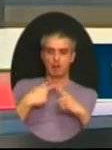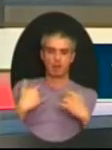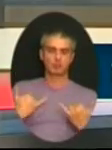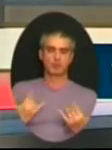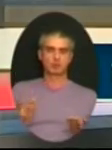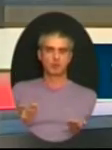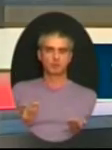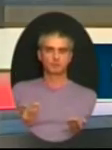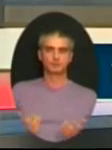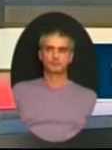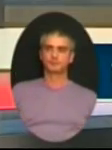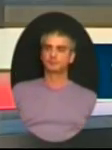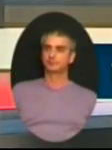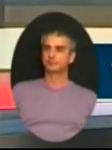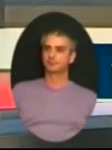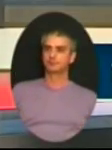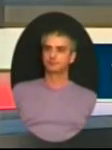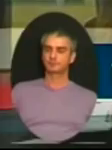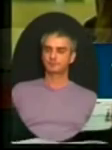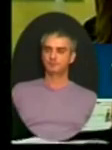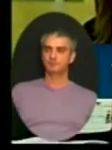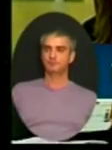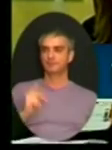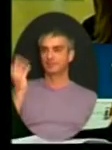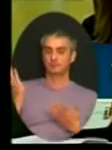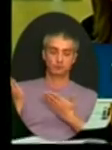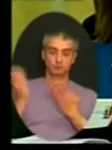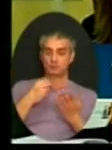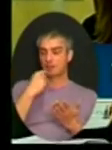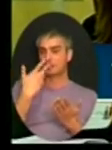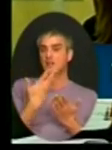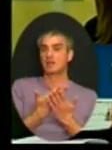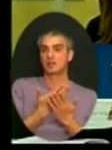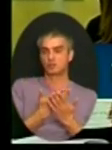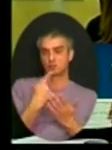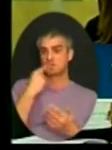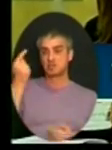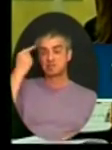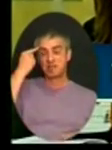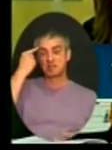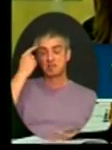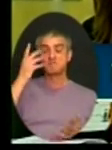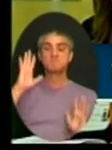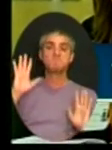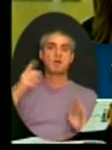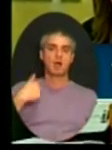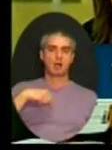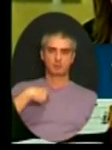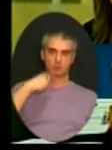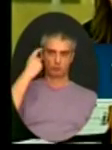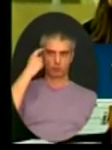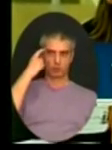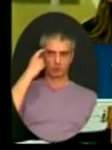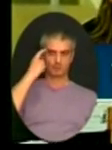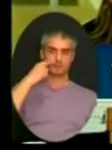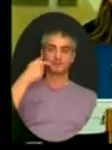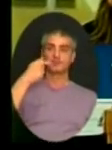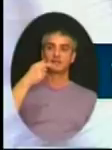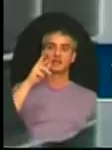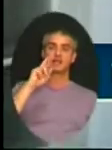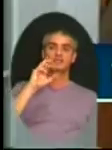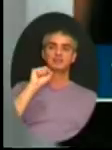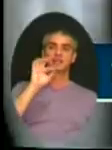היום? אז אם היא מוזמנת למתן עדות, היא כנראה ידעה. אנחנו יודעים שגרסטל